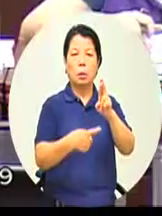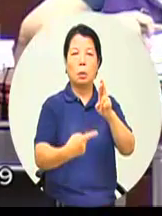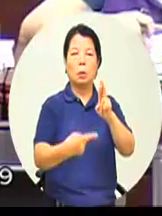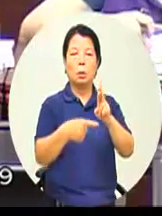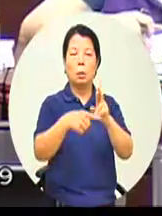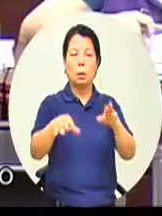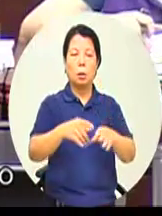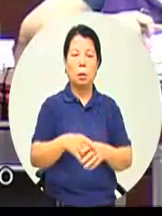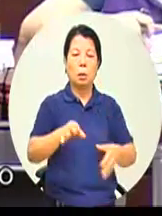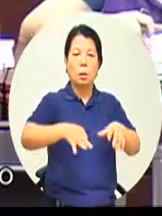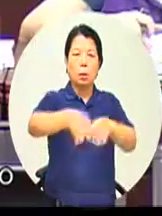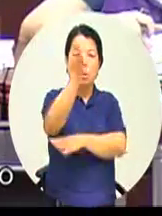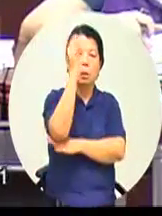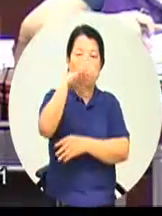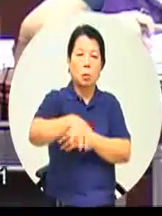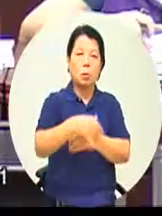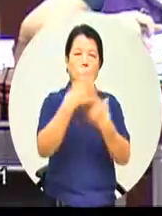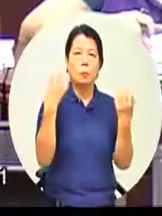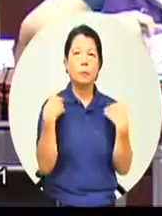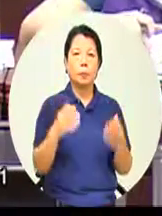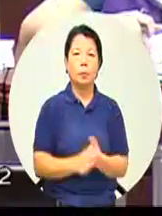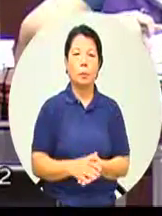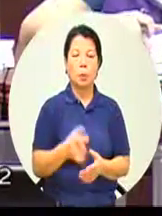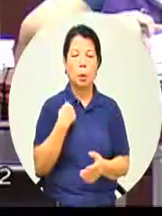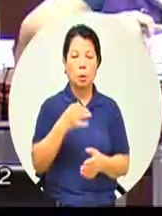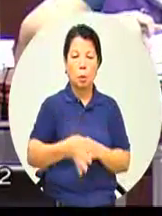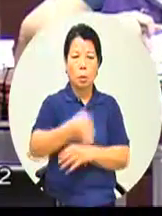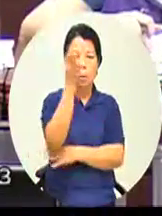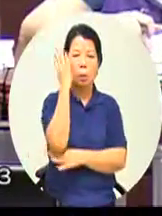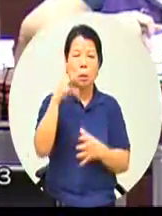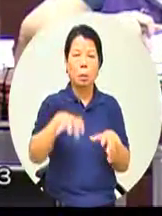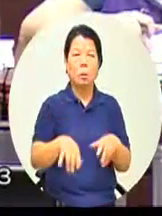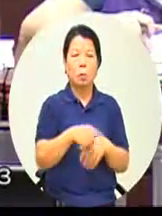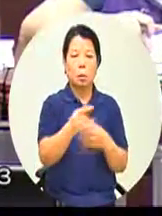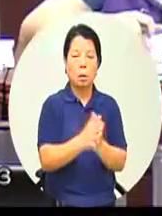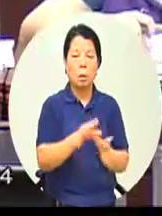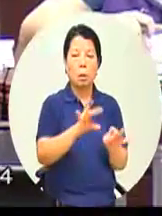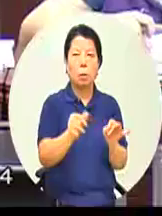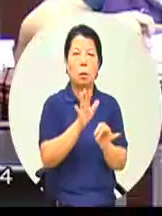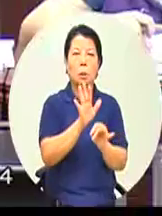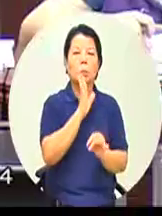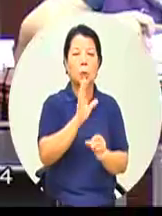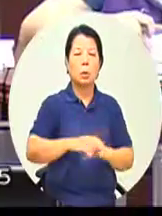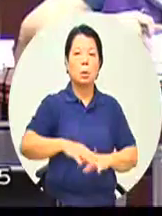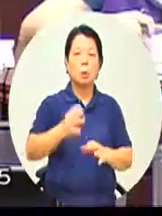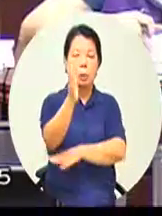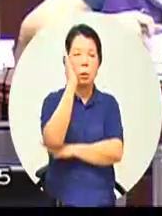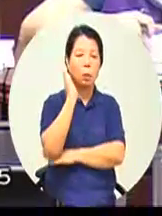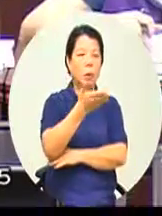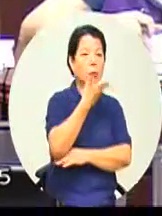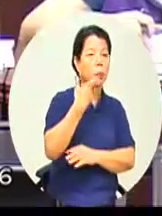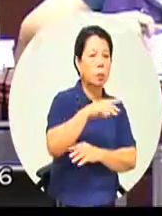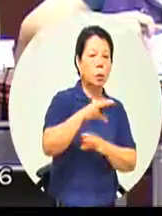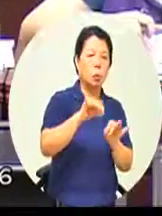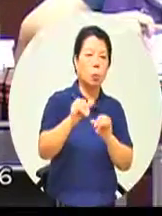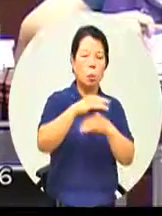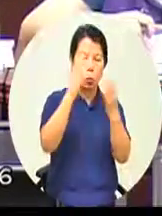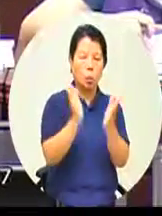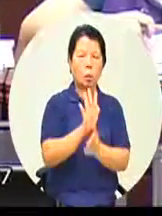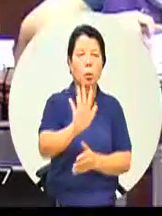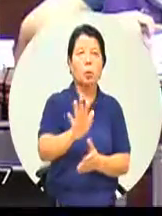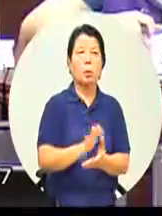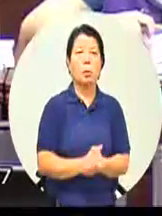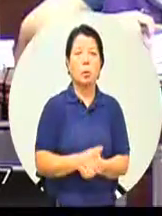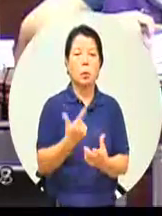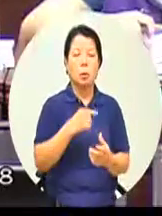政局负责，所以我们其实是以给财政局负责，因为这个土地涵盖国有土地、私有土地、建物也是一样，所以